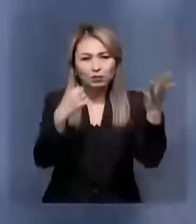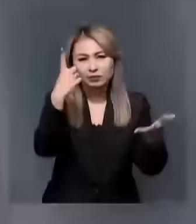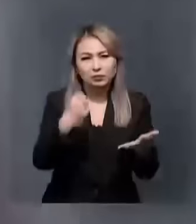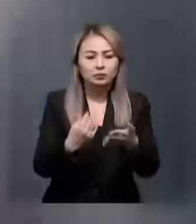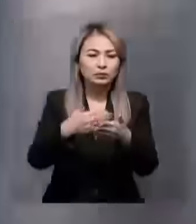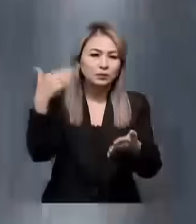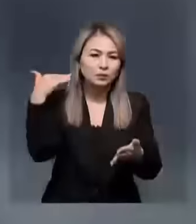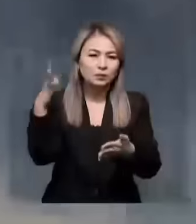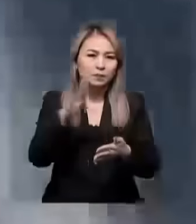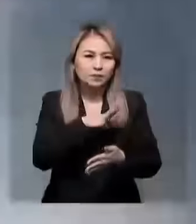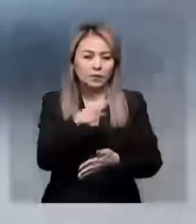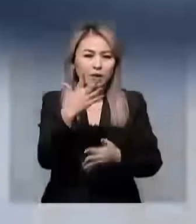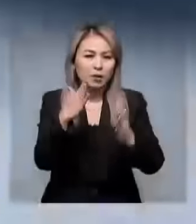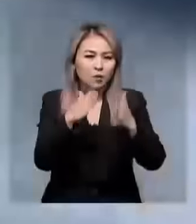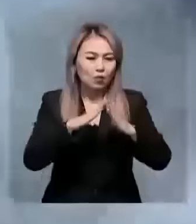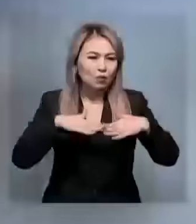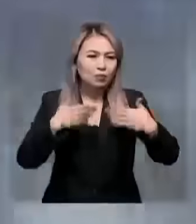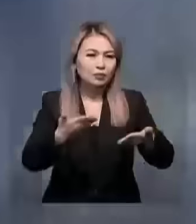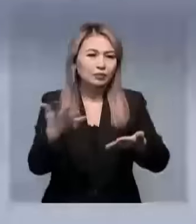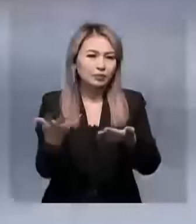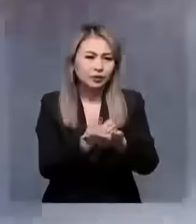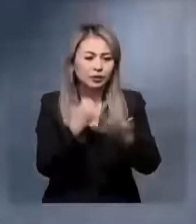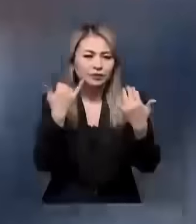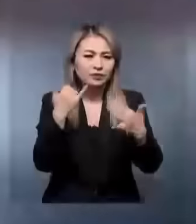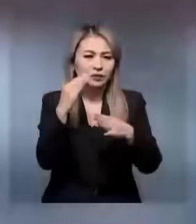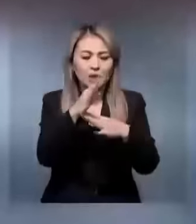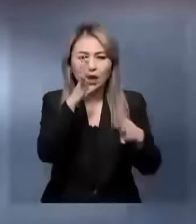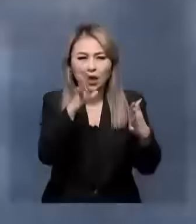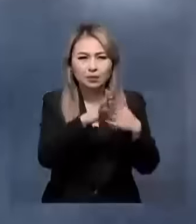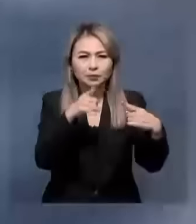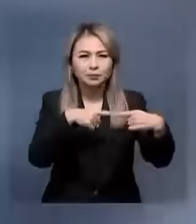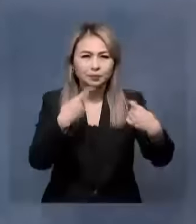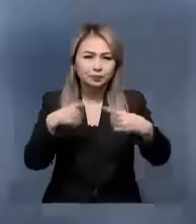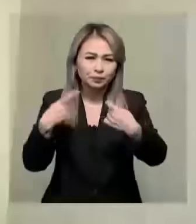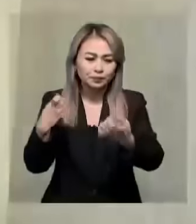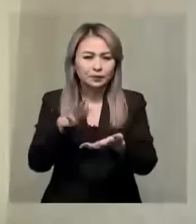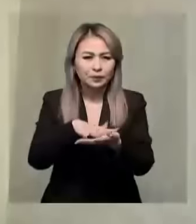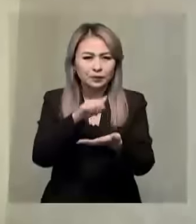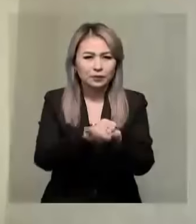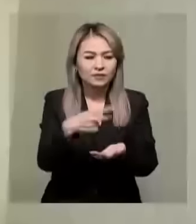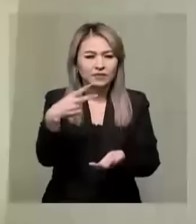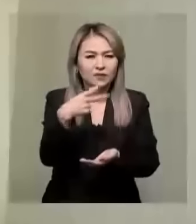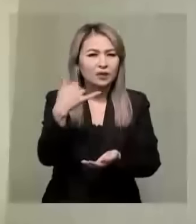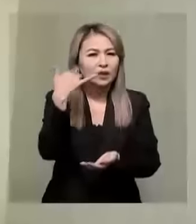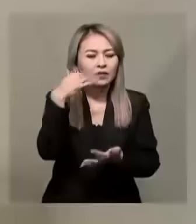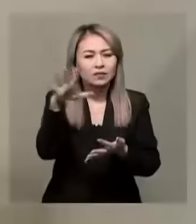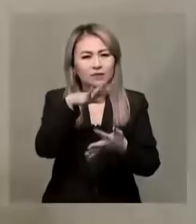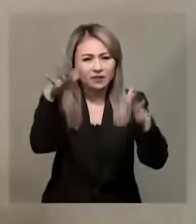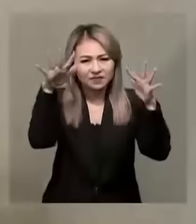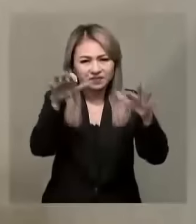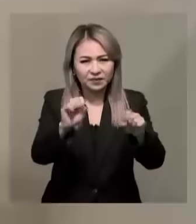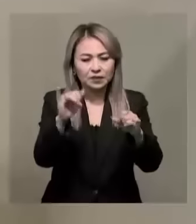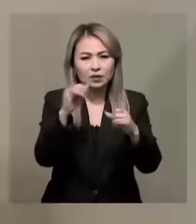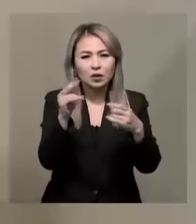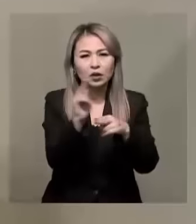еді. Ұйтқыған жел бес үйдің шатырын жолып әкеткен. Сондай-ақ электр желілерінің зақымдануынан шамамен 2000 абонент жарықсыз отыр.